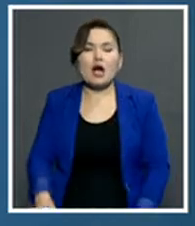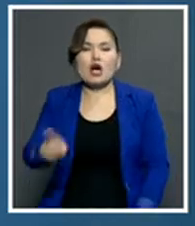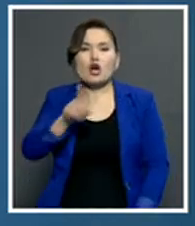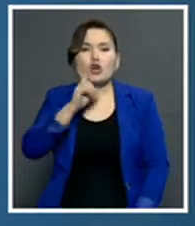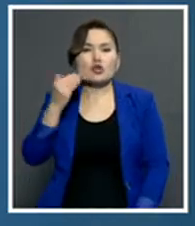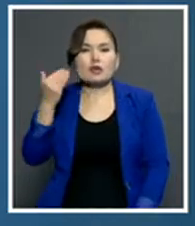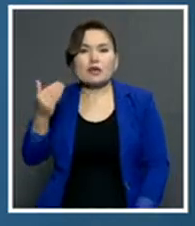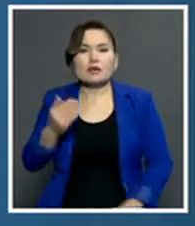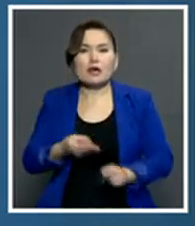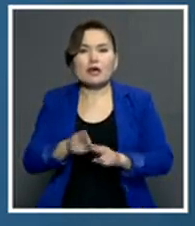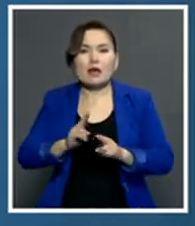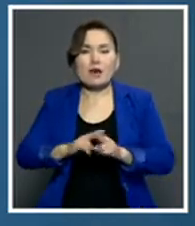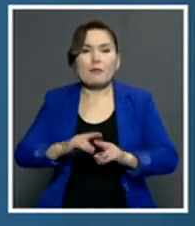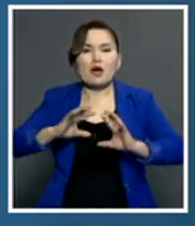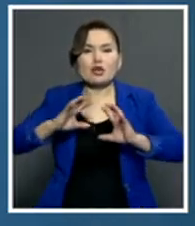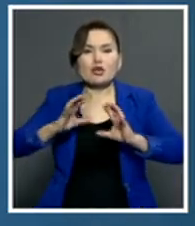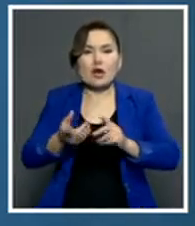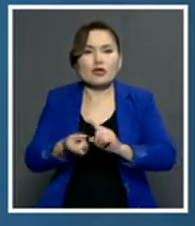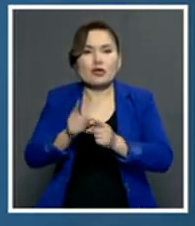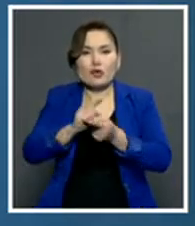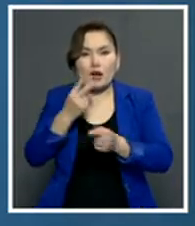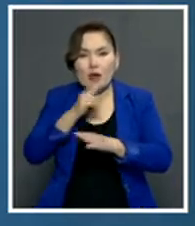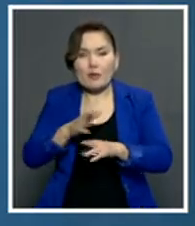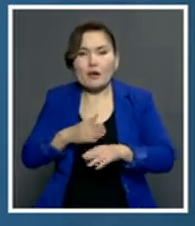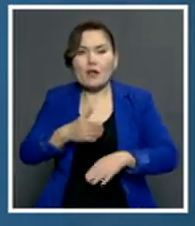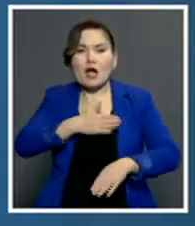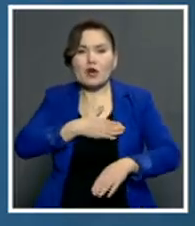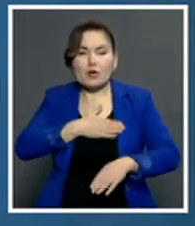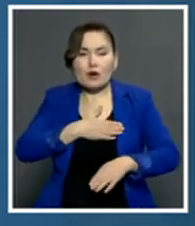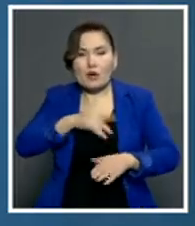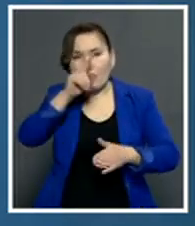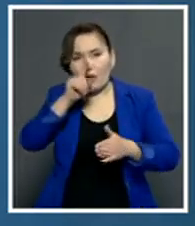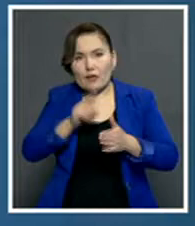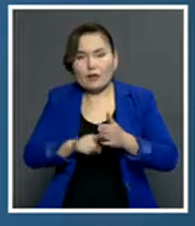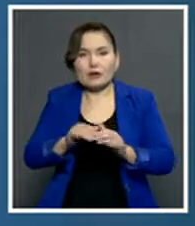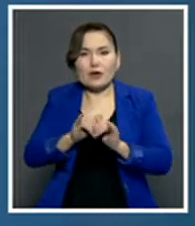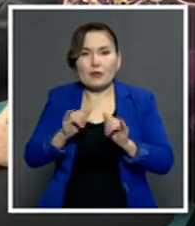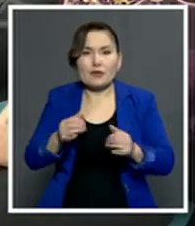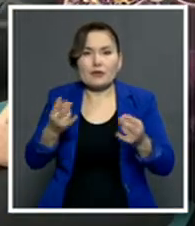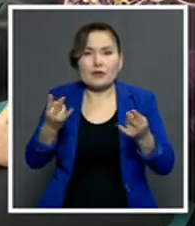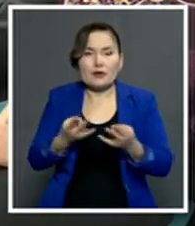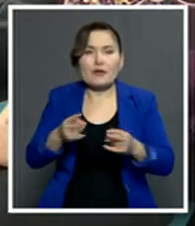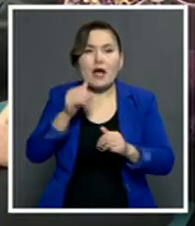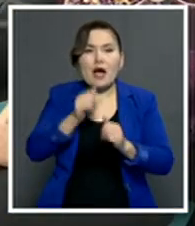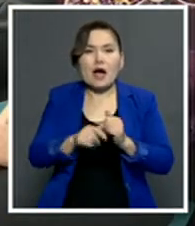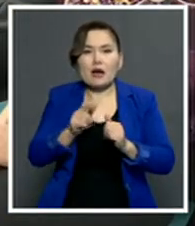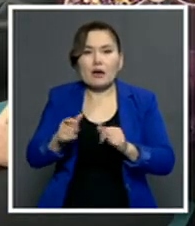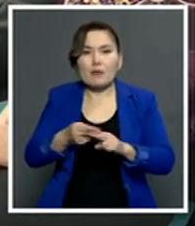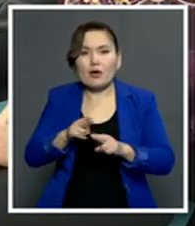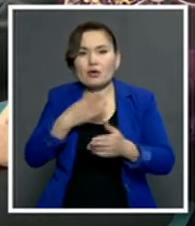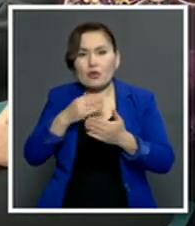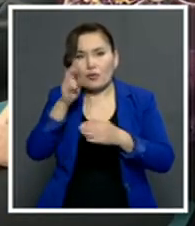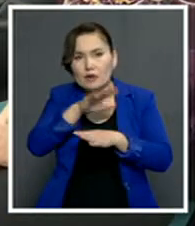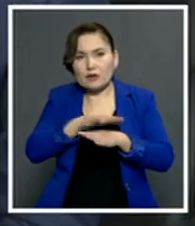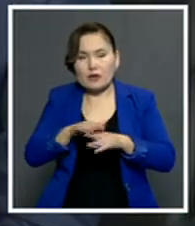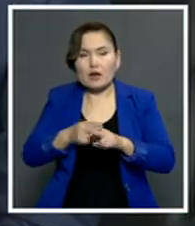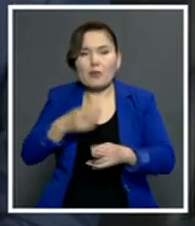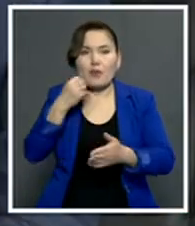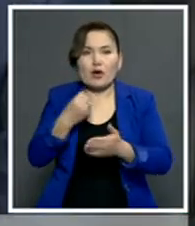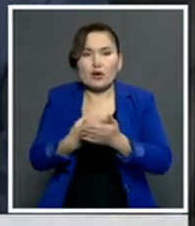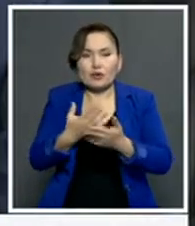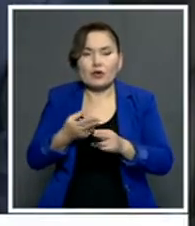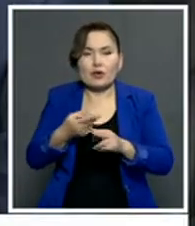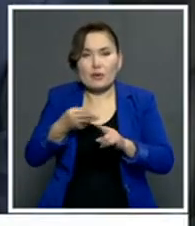Жастар жағандық өзгерістерге қарамастан рухани мәдени құндылықтарды ұмытпауға тиіс. Әр азамат өз елінің ғана емес, өзге ұлттардың да құндылықтарын